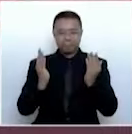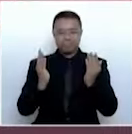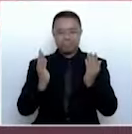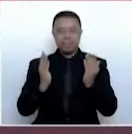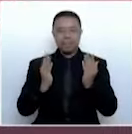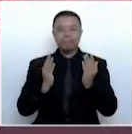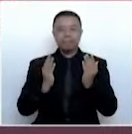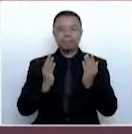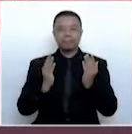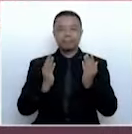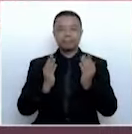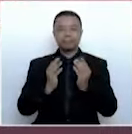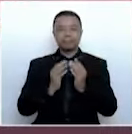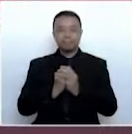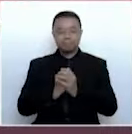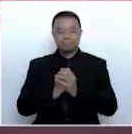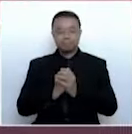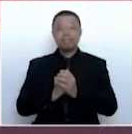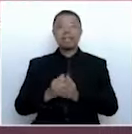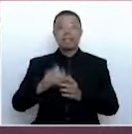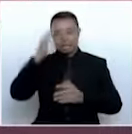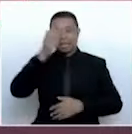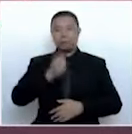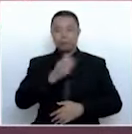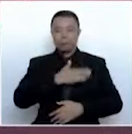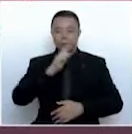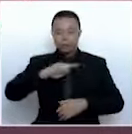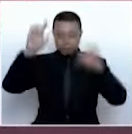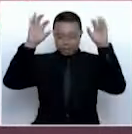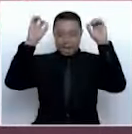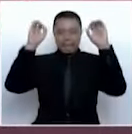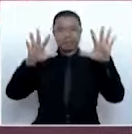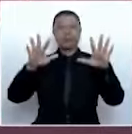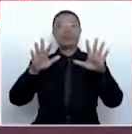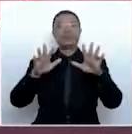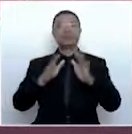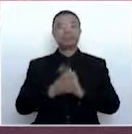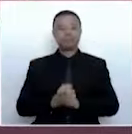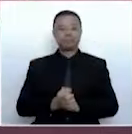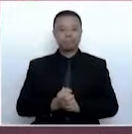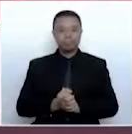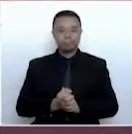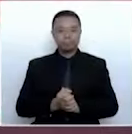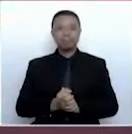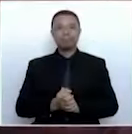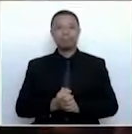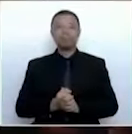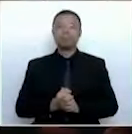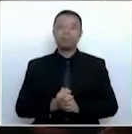mukminin wallahu muwafiq ila aqwamit thoriq. Assalamualaikum warahmatullahi wabarakatuh.